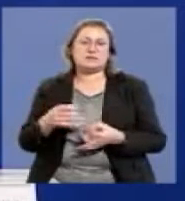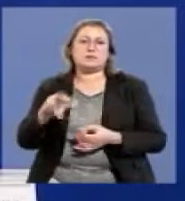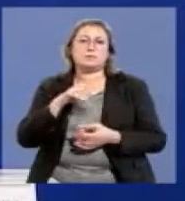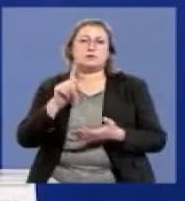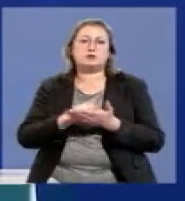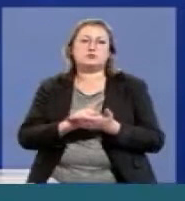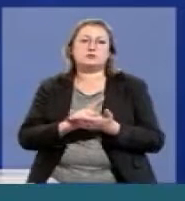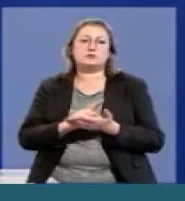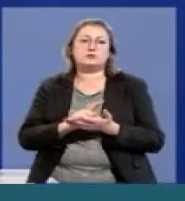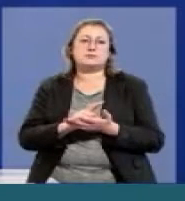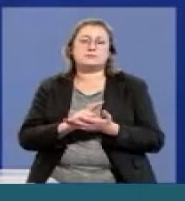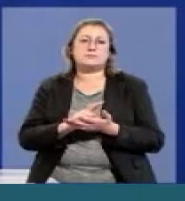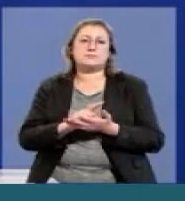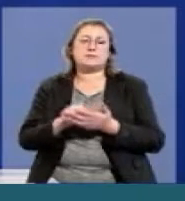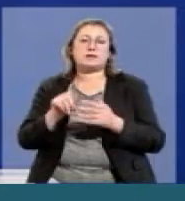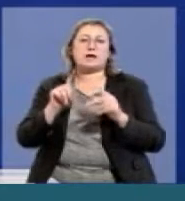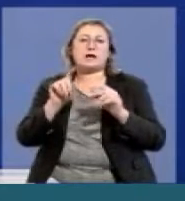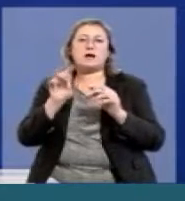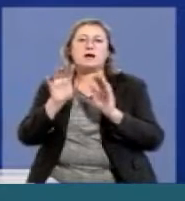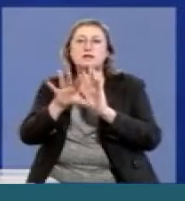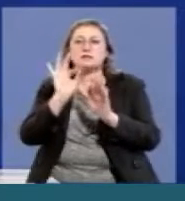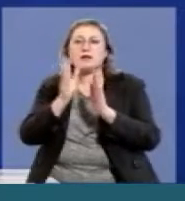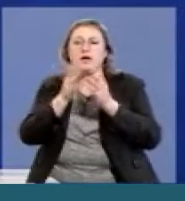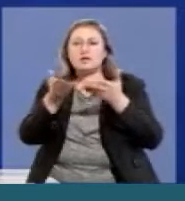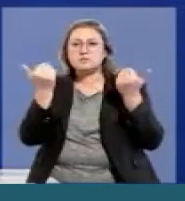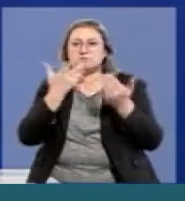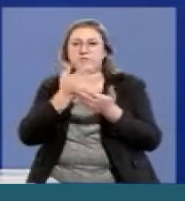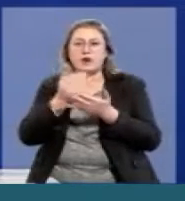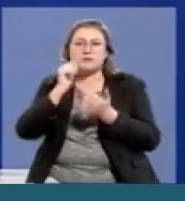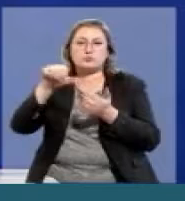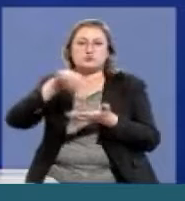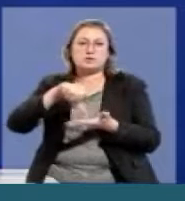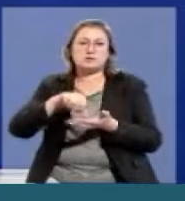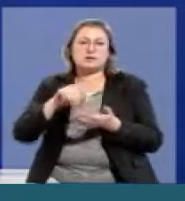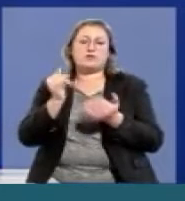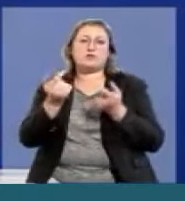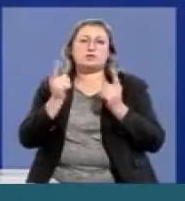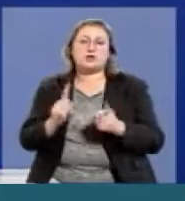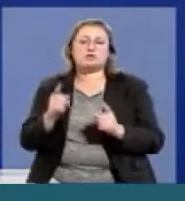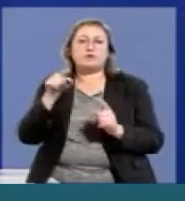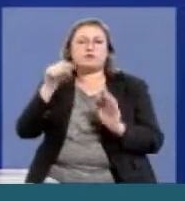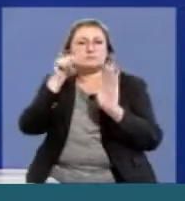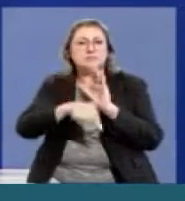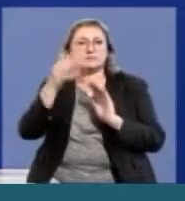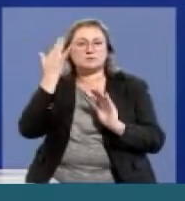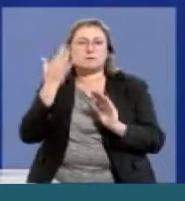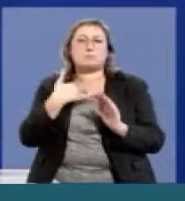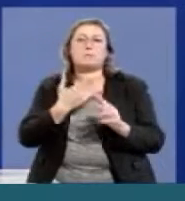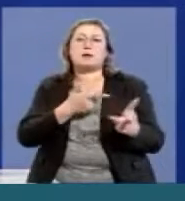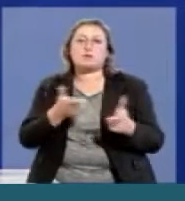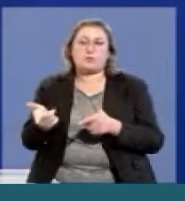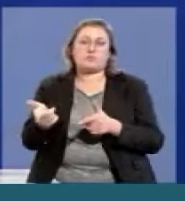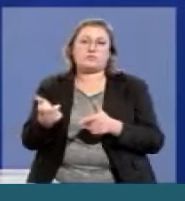должны раскрыть каждого своего участника, его такую, скажем, настоящую сущность. И поэтому мы